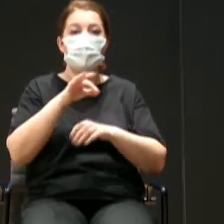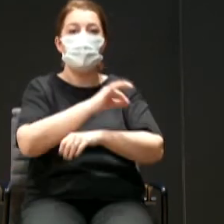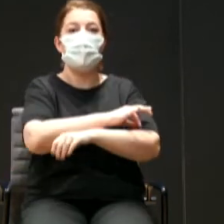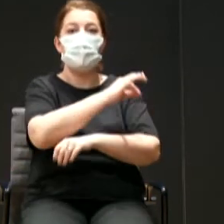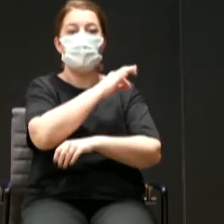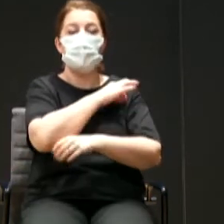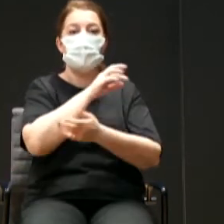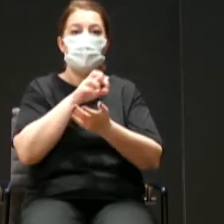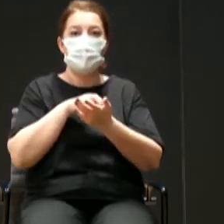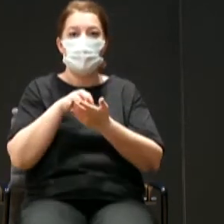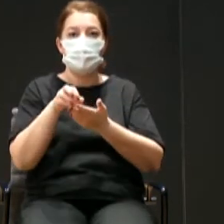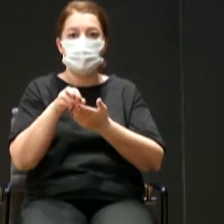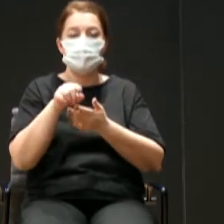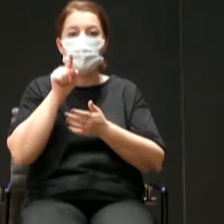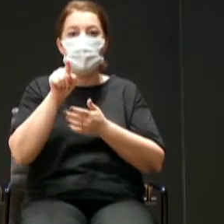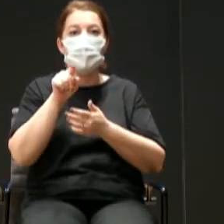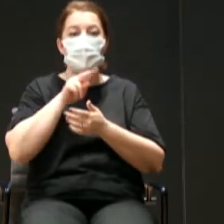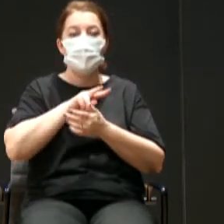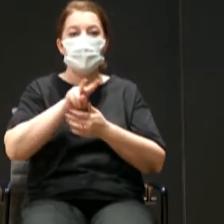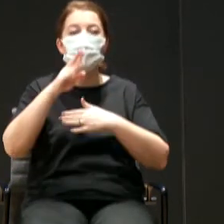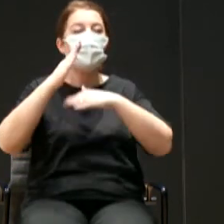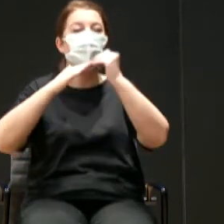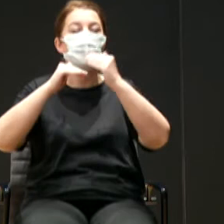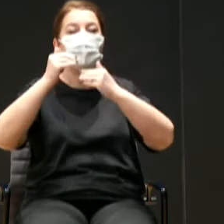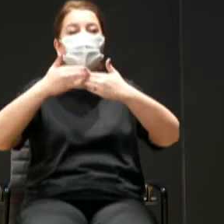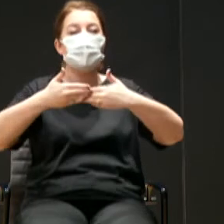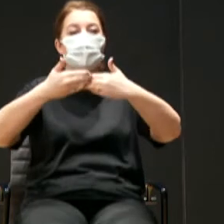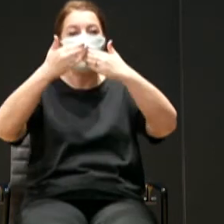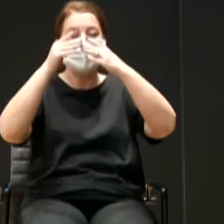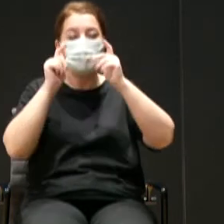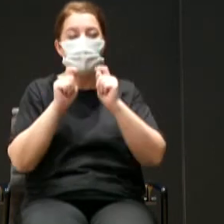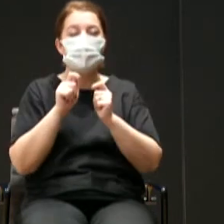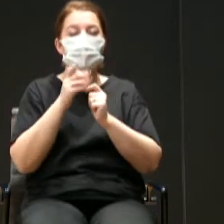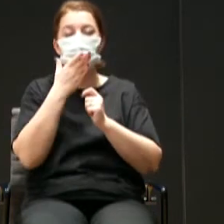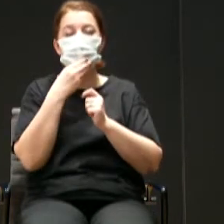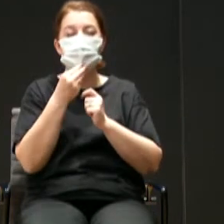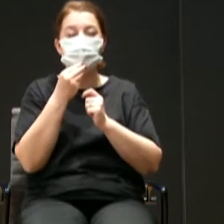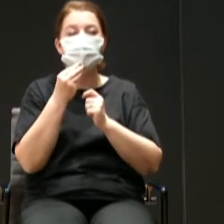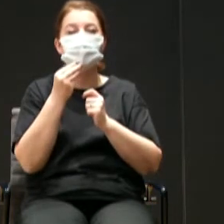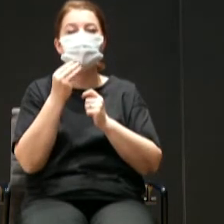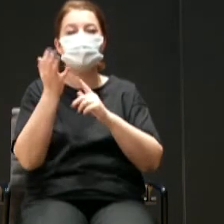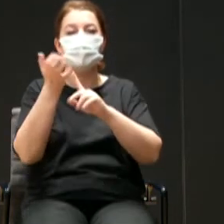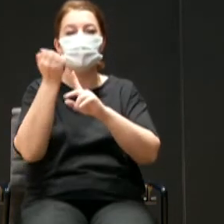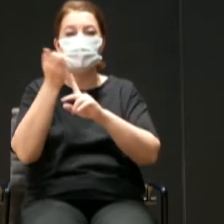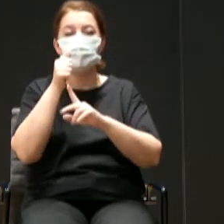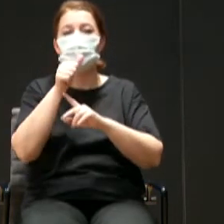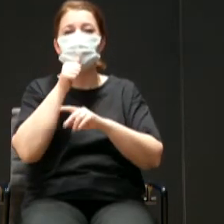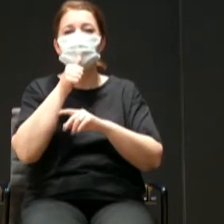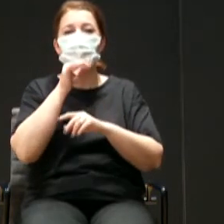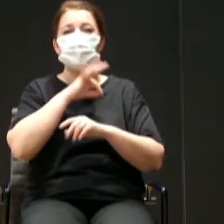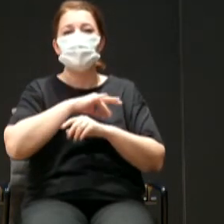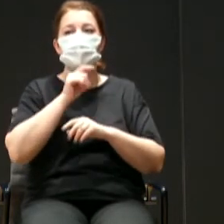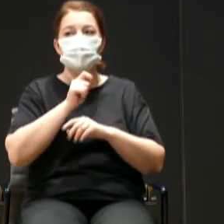bölgesinde o yolların duvarlarına yapılan güzellikler sökülüyor. Su tasarrufu